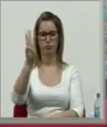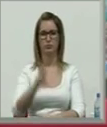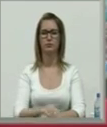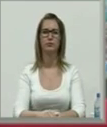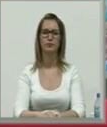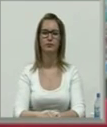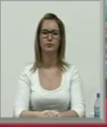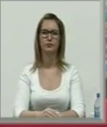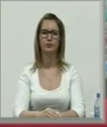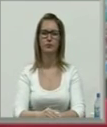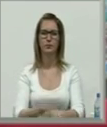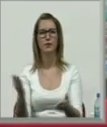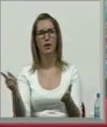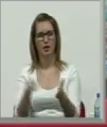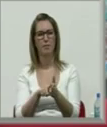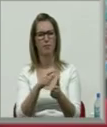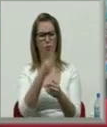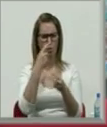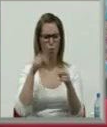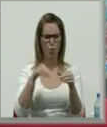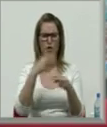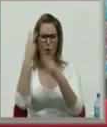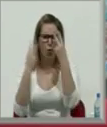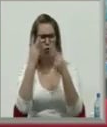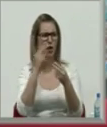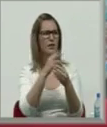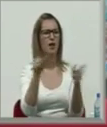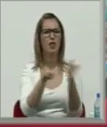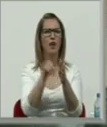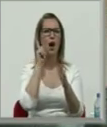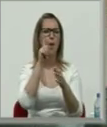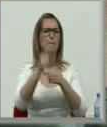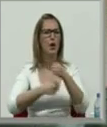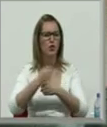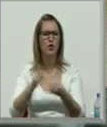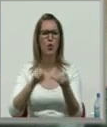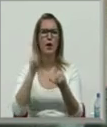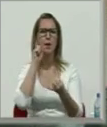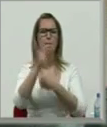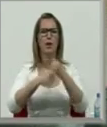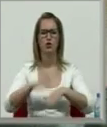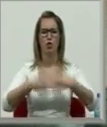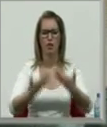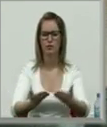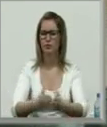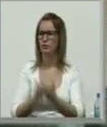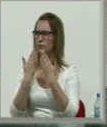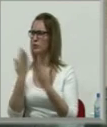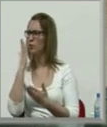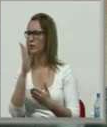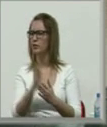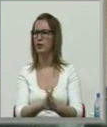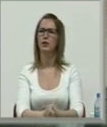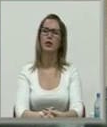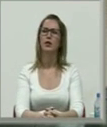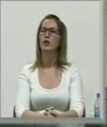dla pracowników. Dziękuję. Dziękuję bardzo. Proszę bardzo, pan